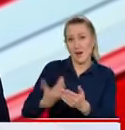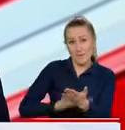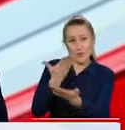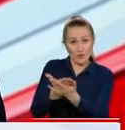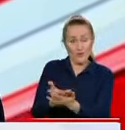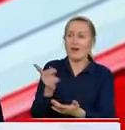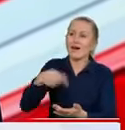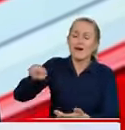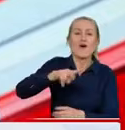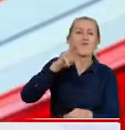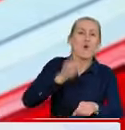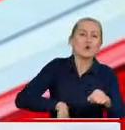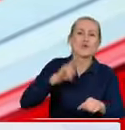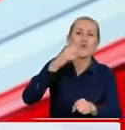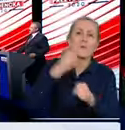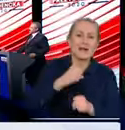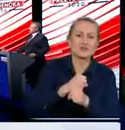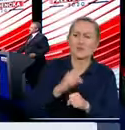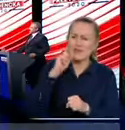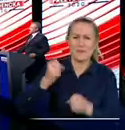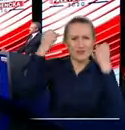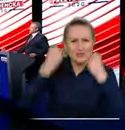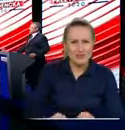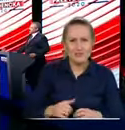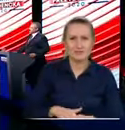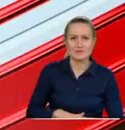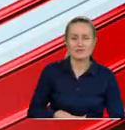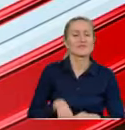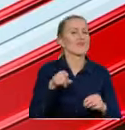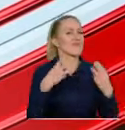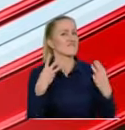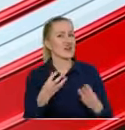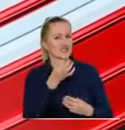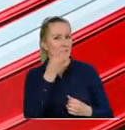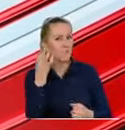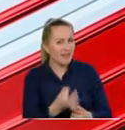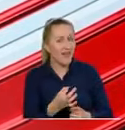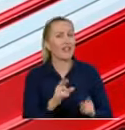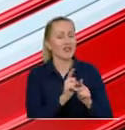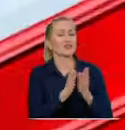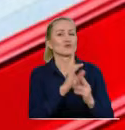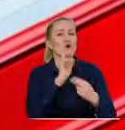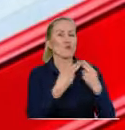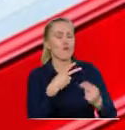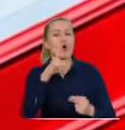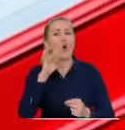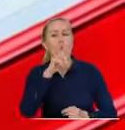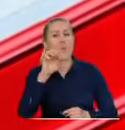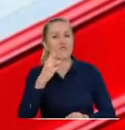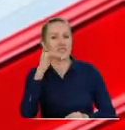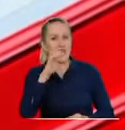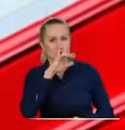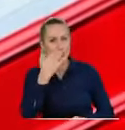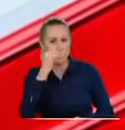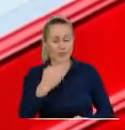którzy pracują tak samo ciężko. Ważne pytanie i bardzo czekamy na konkretną odpowiedź. Szymon Hołownia. Jako prezydent